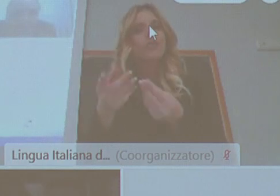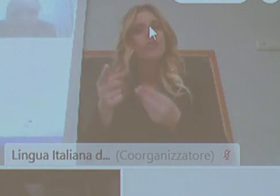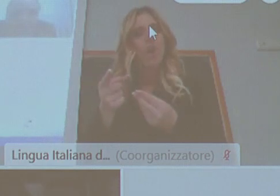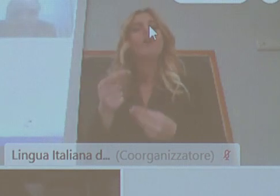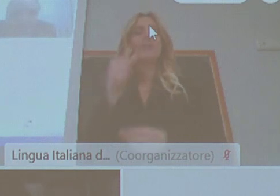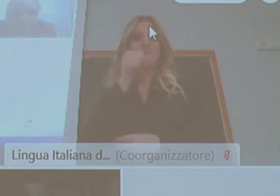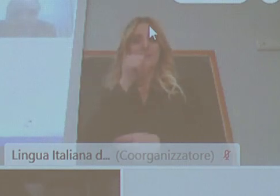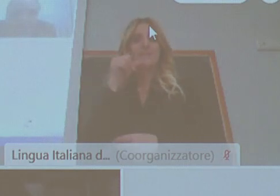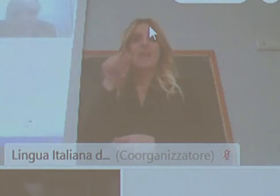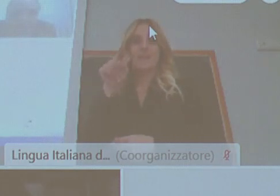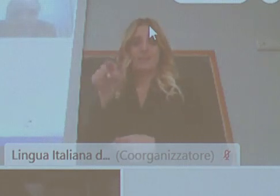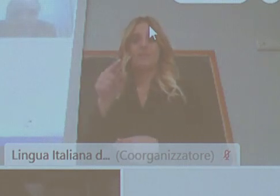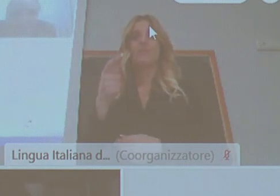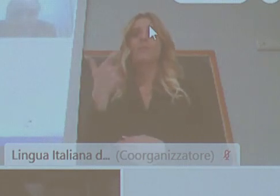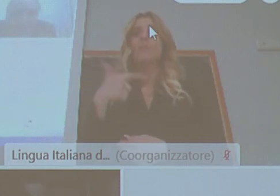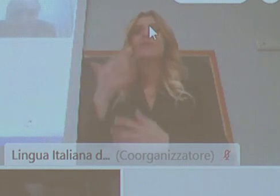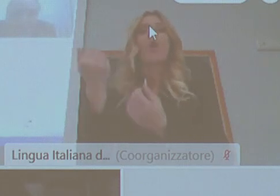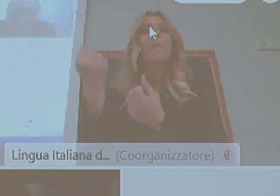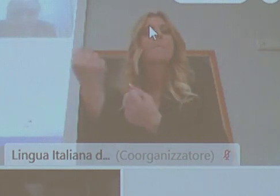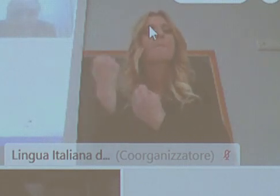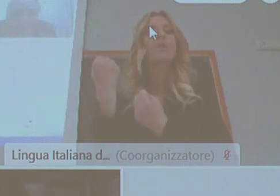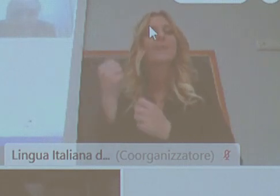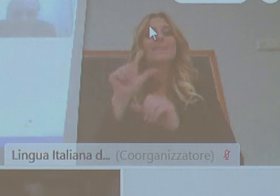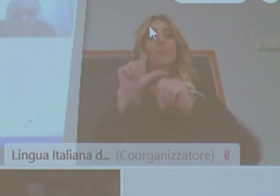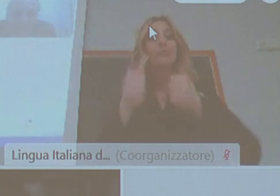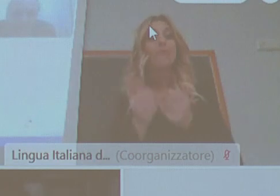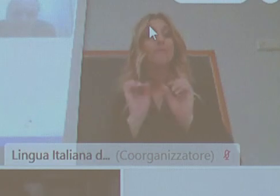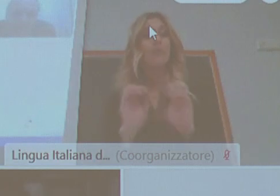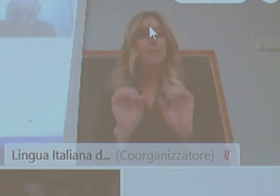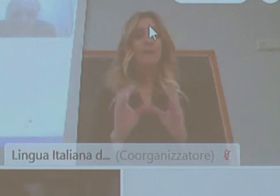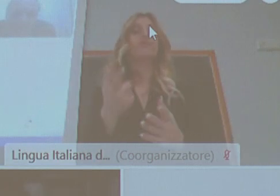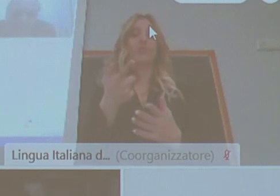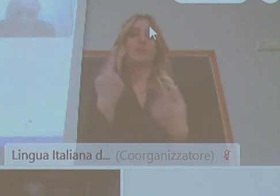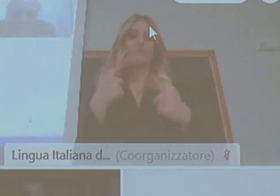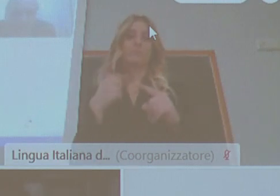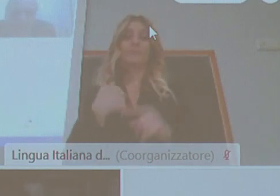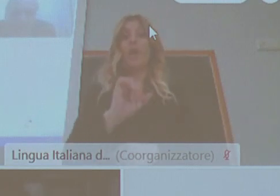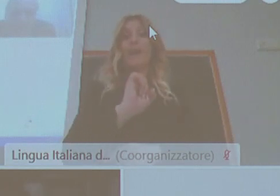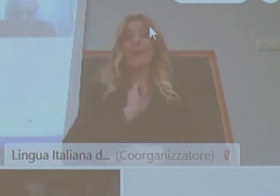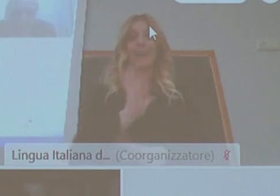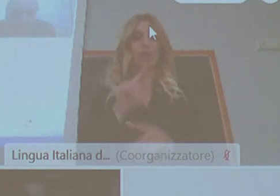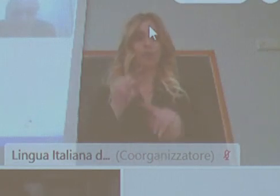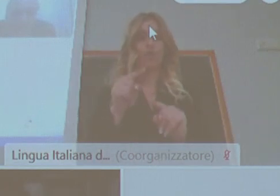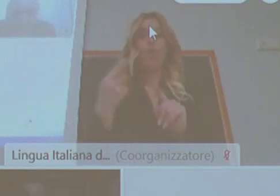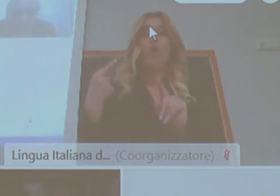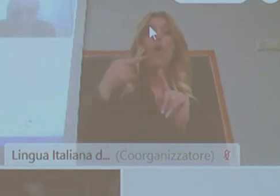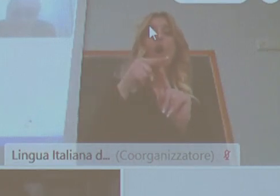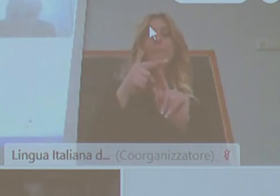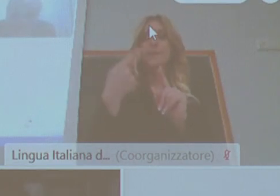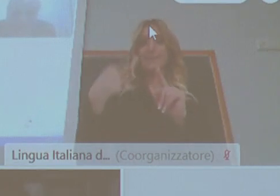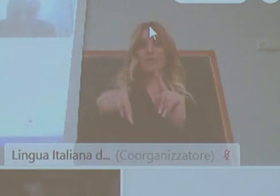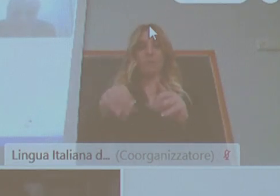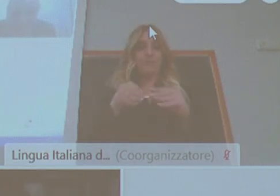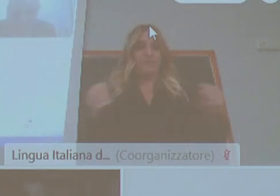dibattito sulla questione del potenziamento della formazione, perché credo che sia anche l'obiettivo di questa